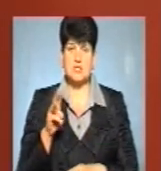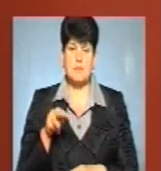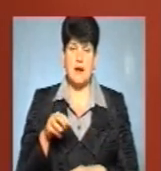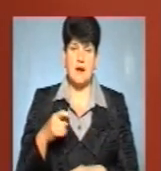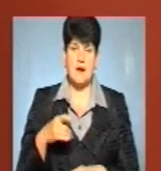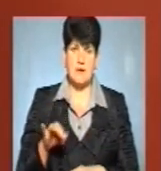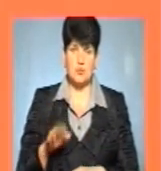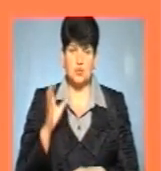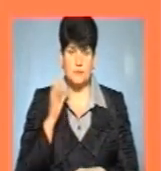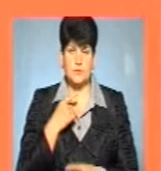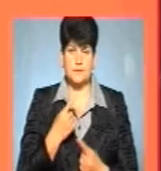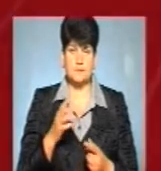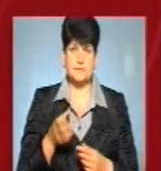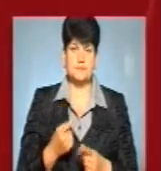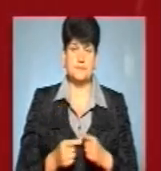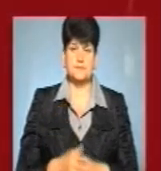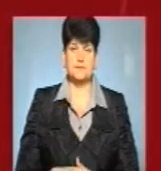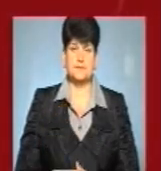повернемося.